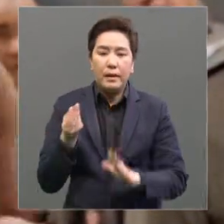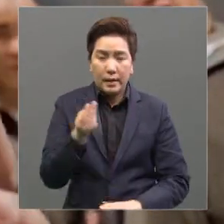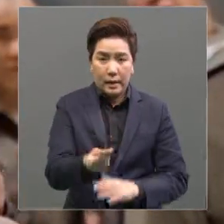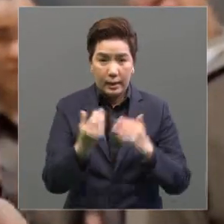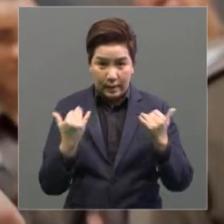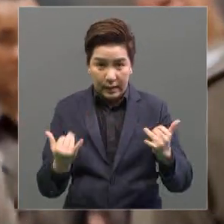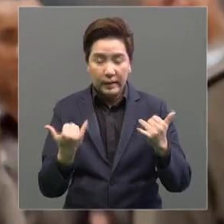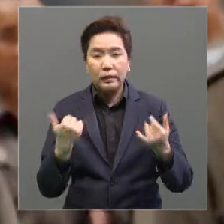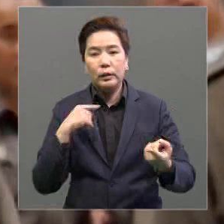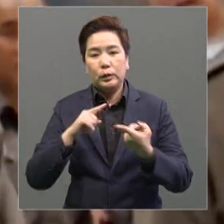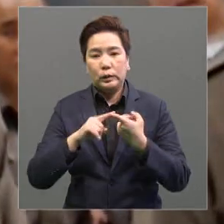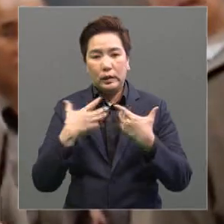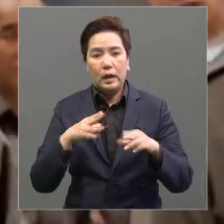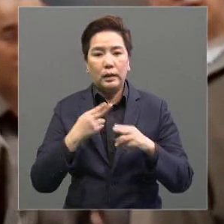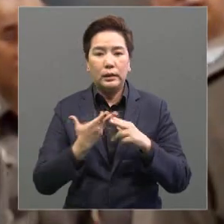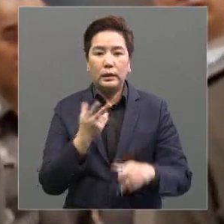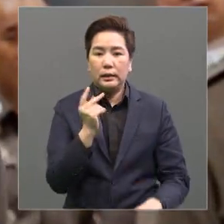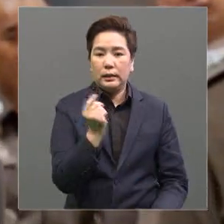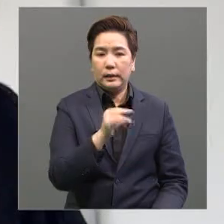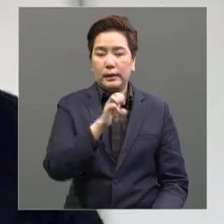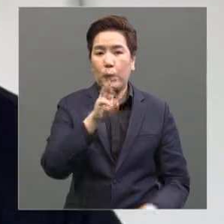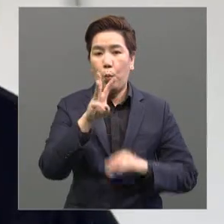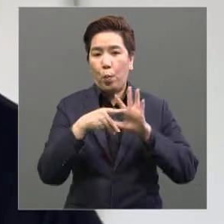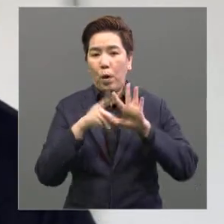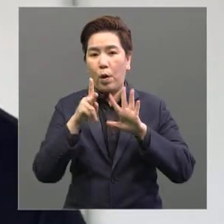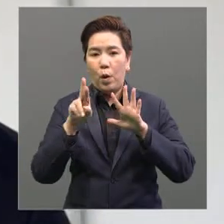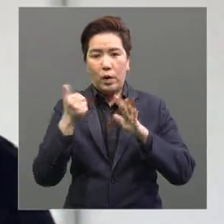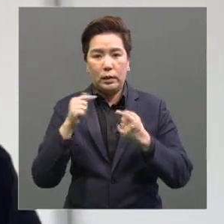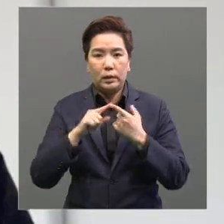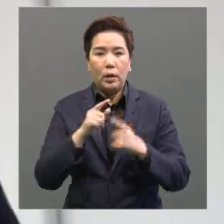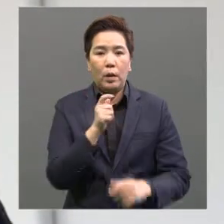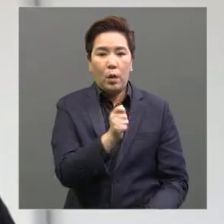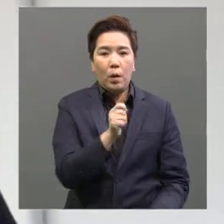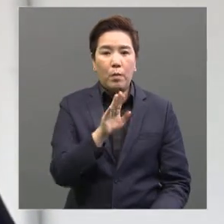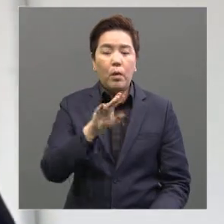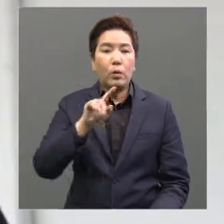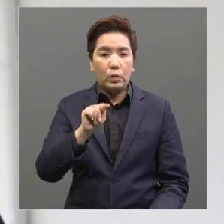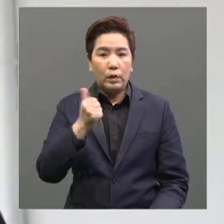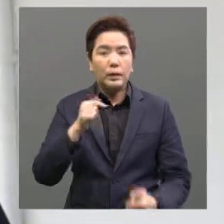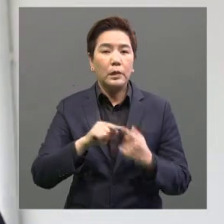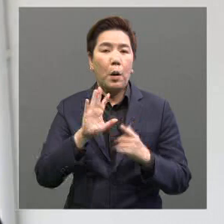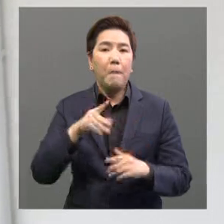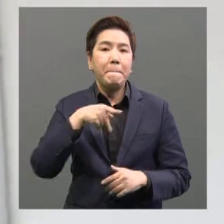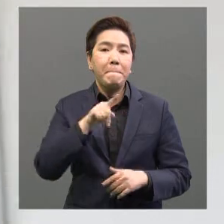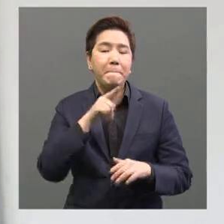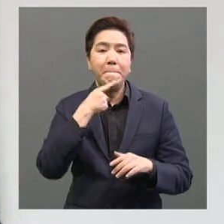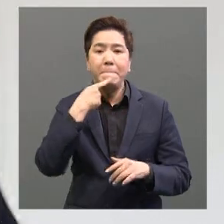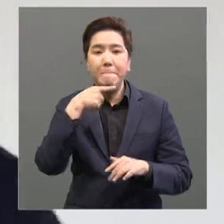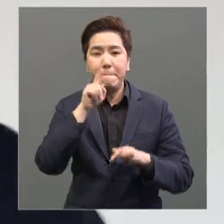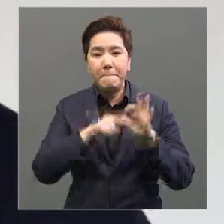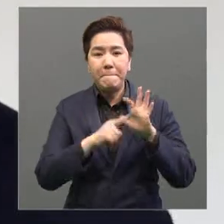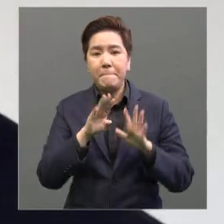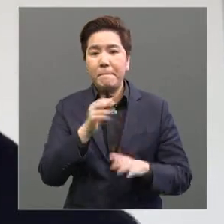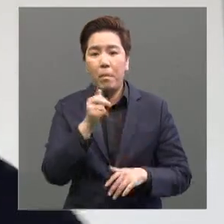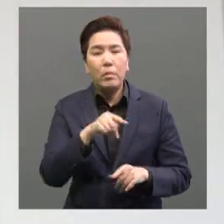ทีนี้ในส่วนของคุณทิวากรแก้วบุญส่งซึ่งเป็นนายกอบต.หนองทงอำเภอป่าบอนจังหวัดพัทลุงหรือที่คนพั